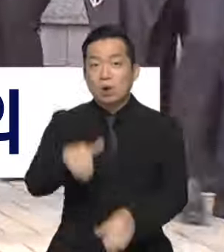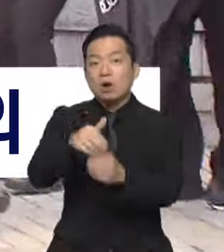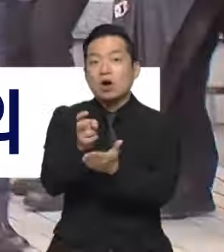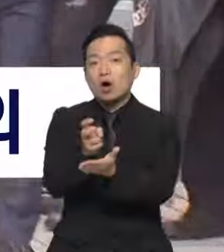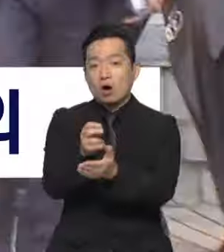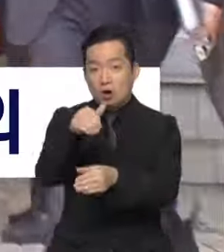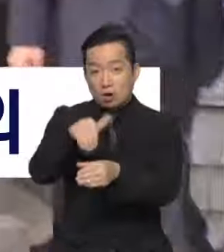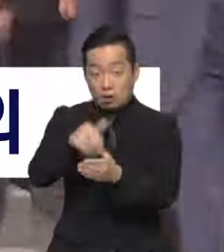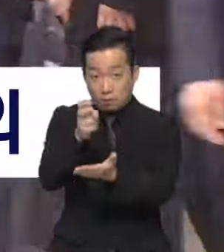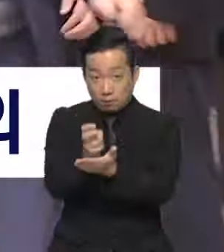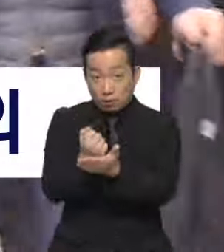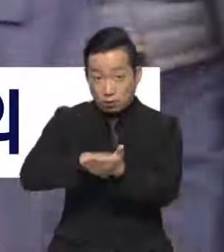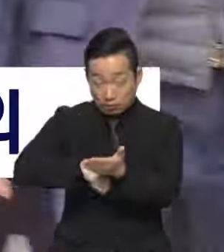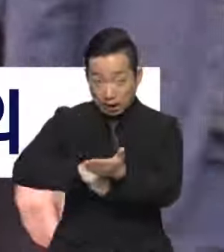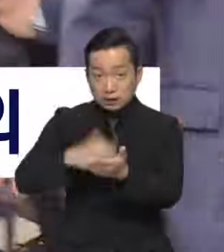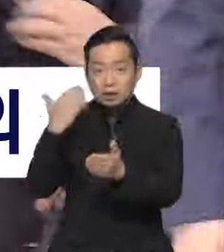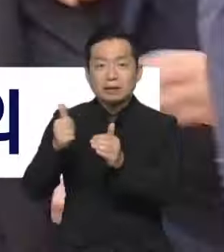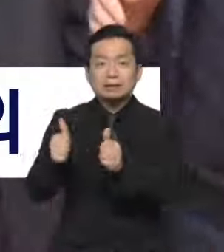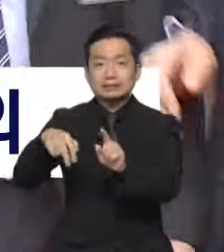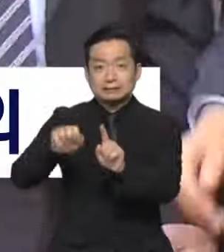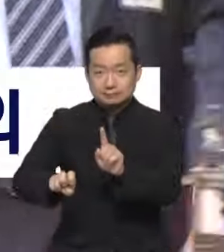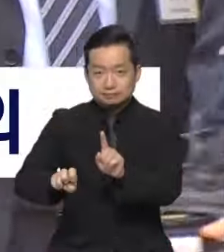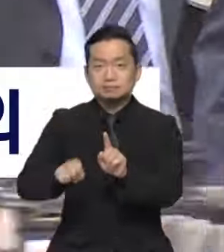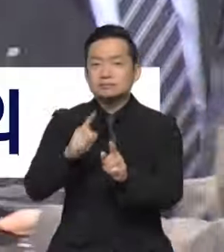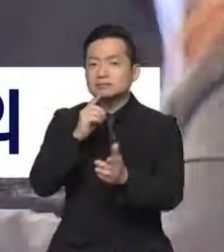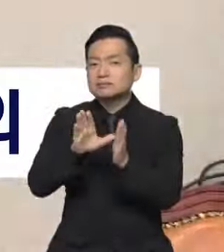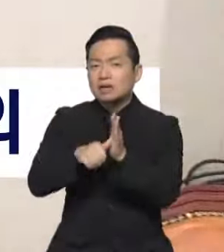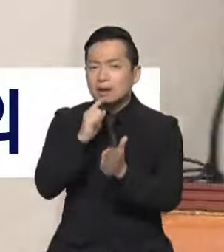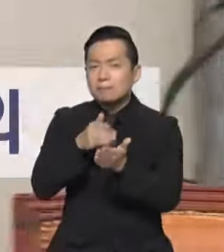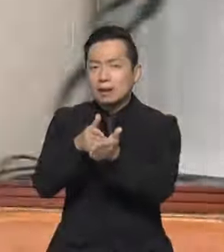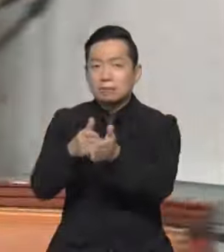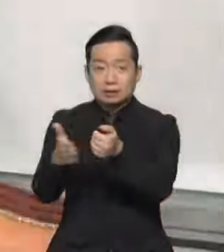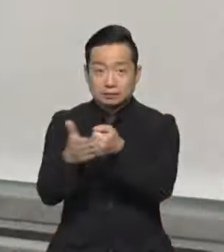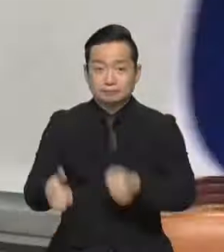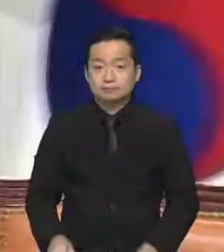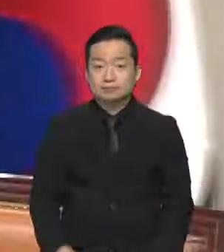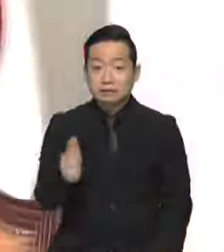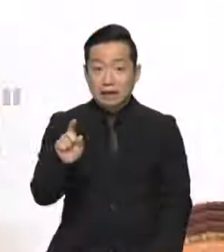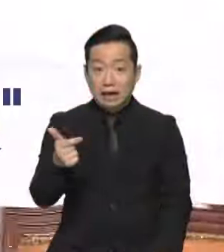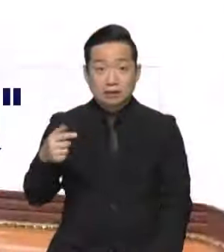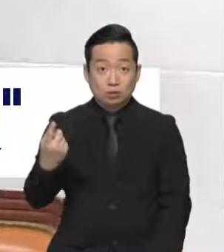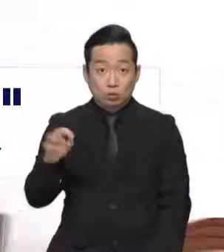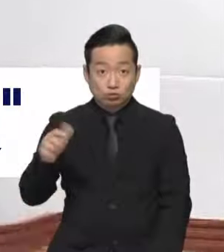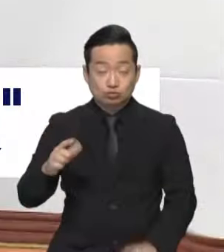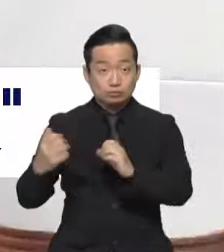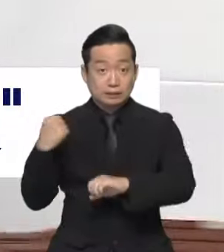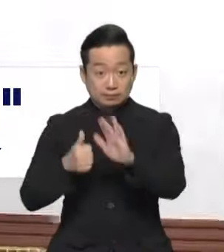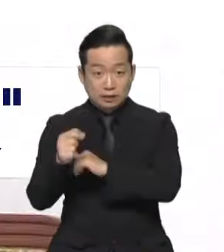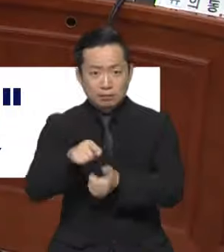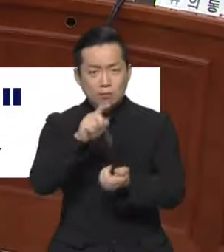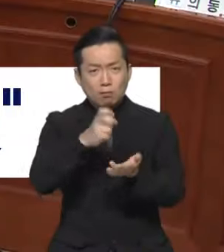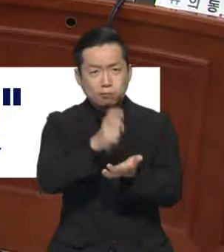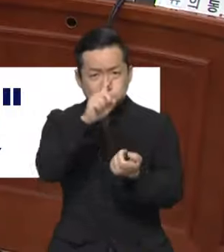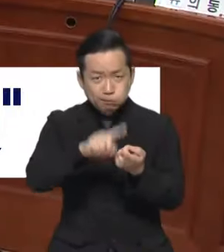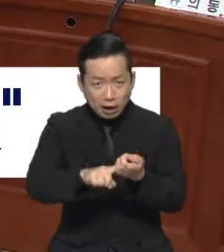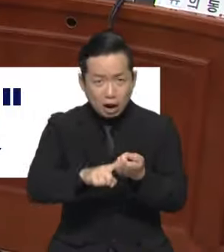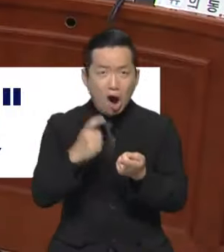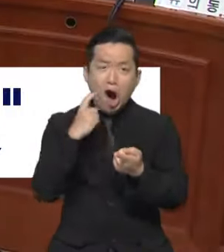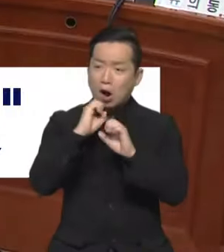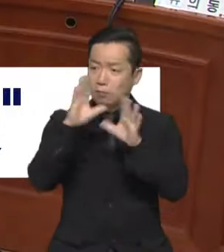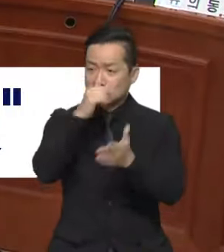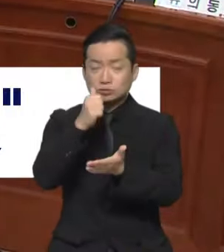지난 14일과 15일 잇따라 발의됐기 때문입니다. 한동훈 국민의힘 대표는 이 법대로라면